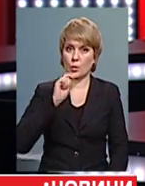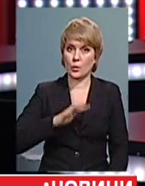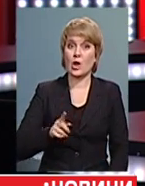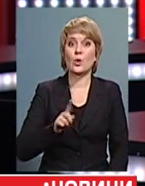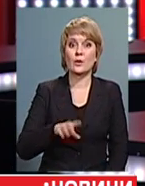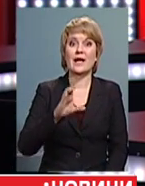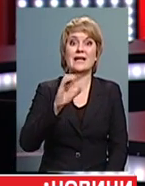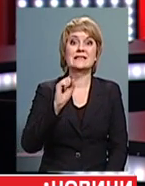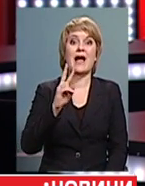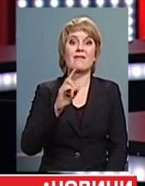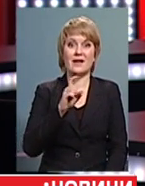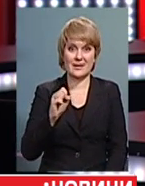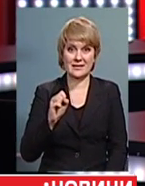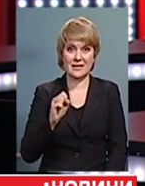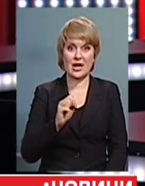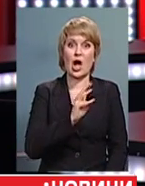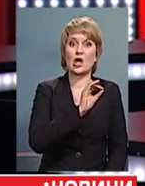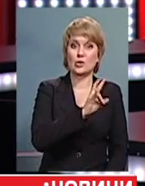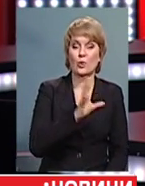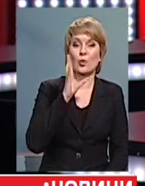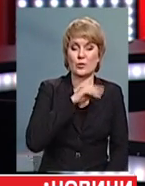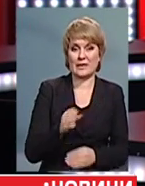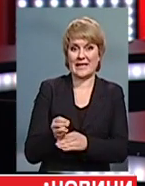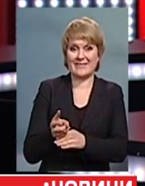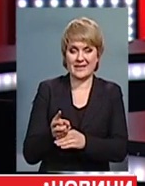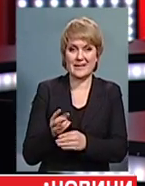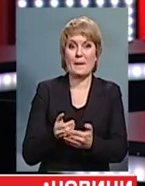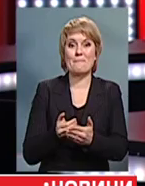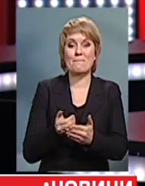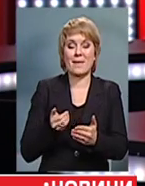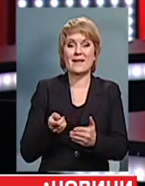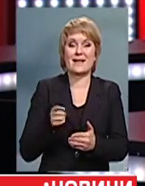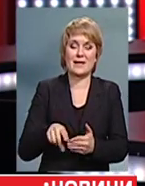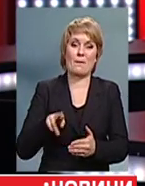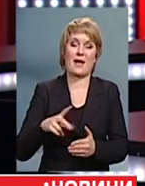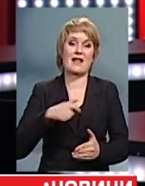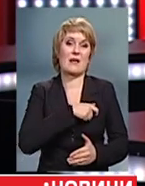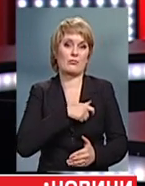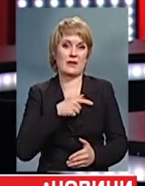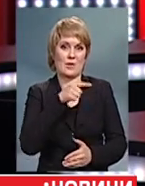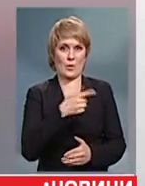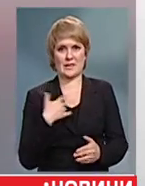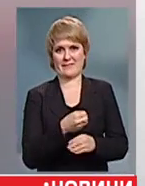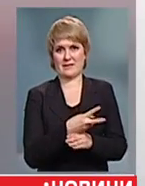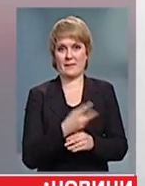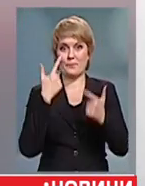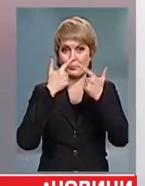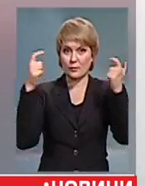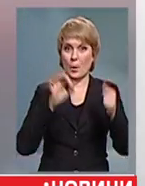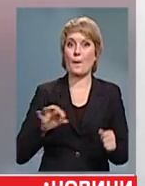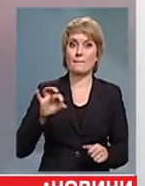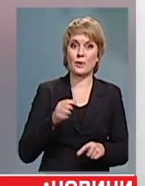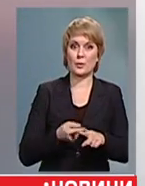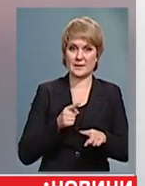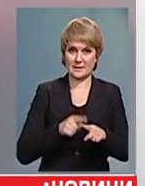До речі, Давида Саквареллідзе Шокін устиг звільнити якраз перед тим, як депутати звільнили його самого. Повідомлення про це разом із текстом наказу